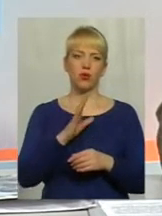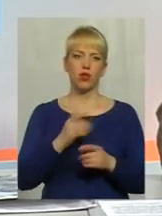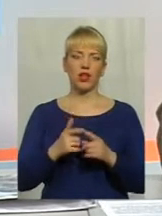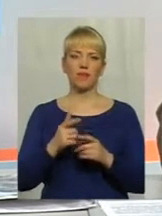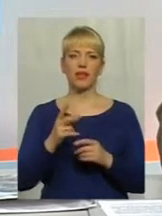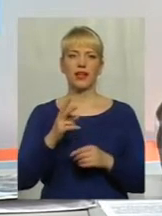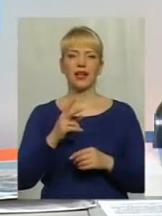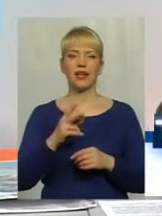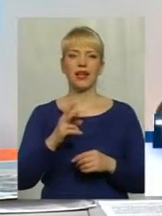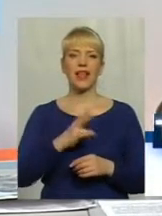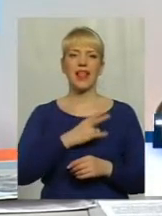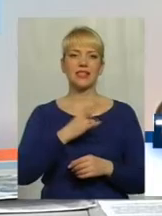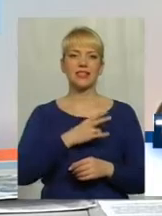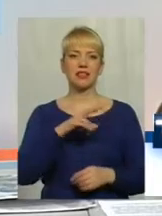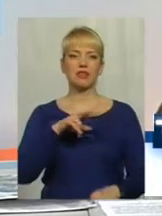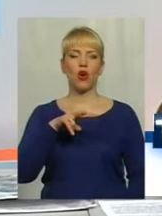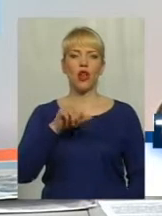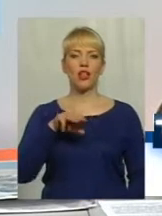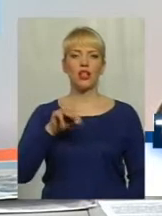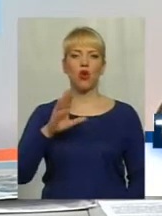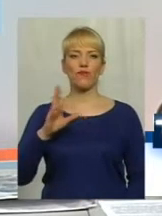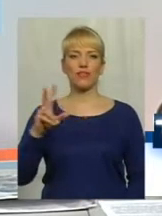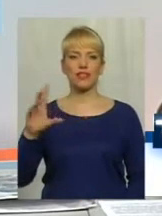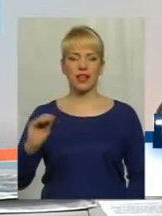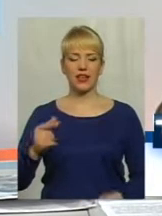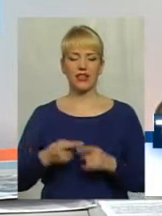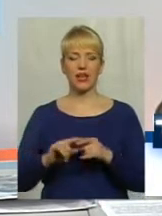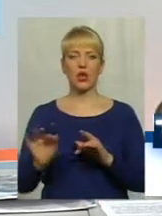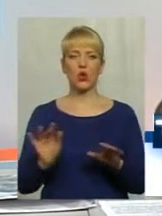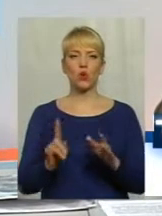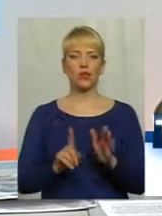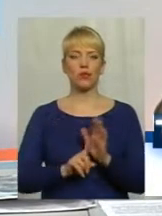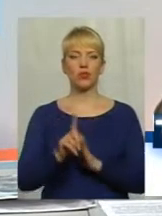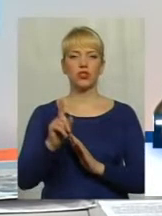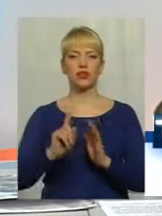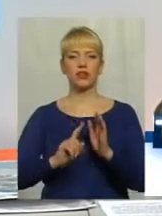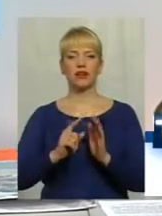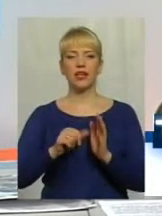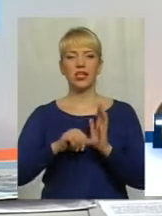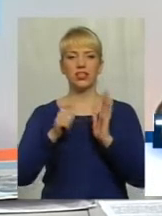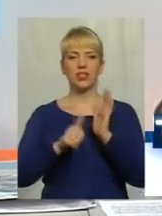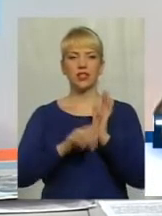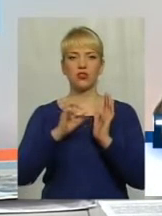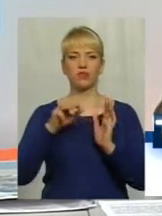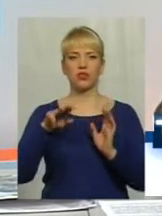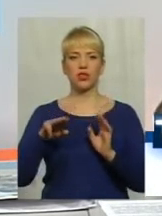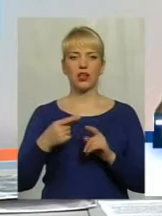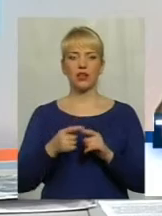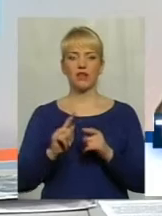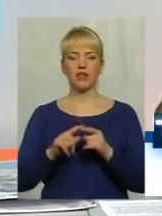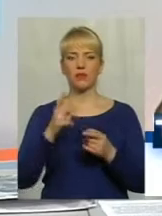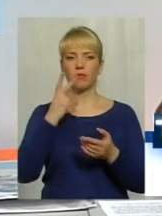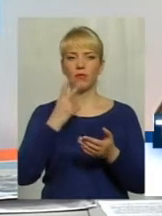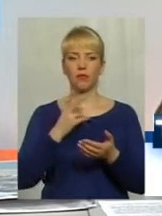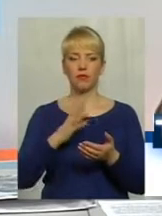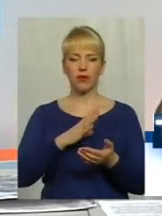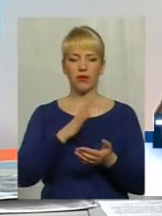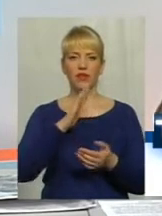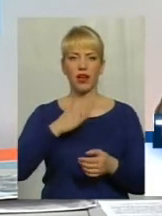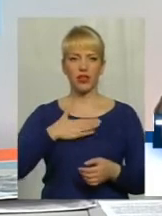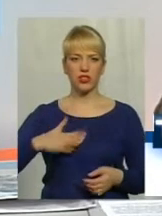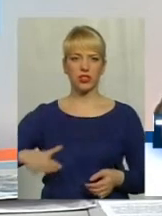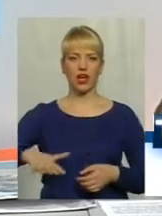князівства Литовського. Зрозуміло, що цей рух, який розпочався на початку 16-го століття, він найшов відображення на наших теренах. І